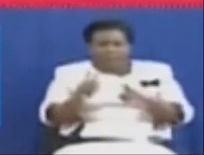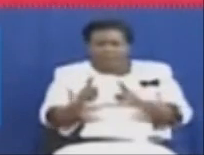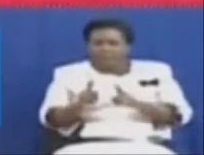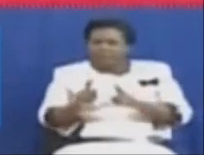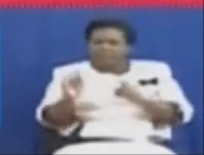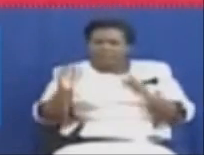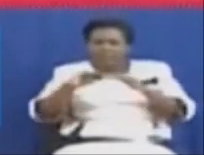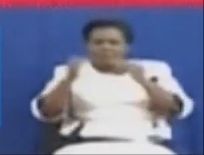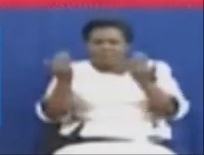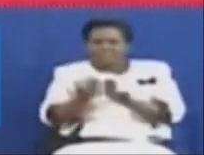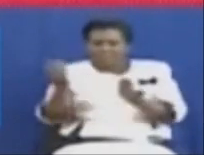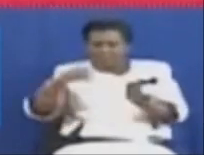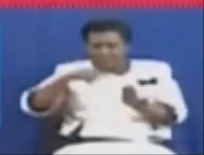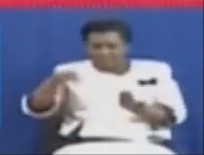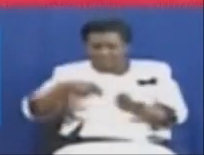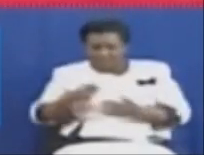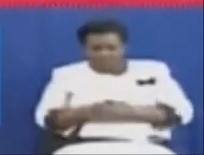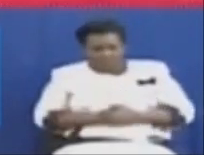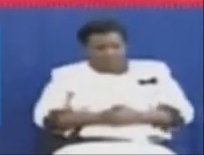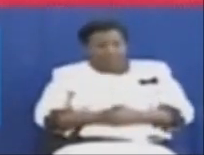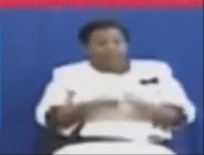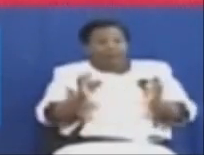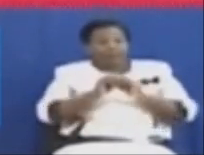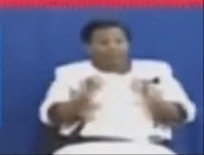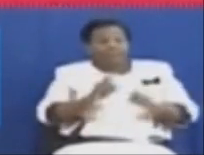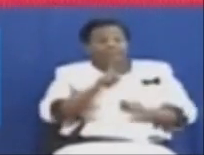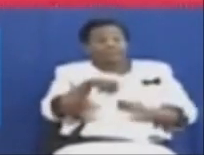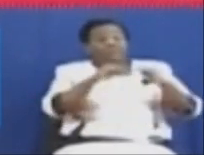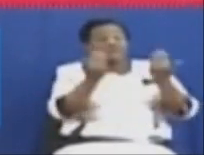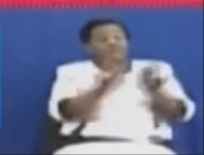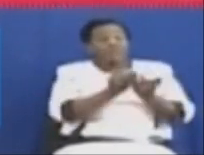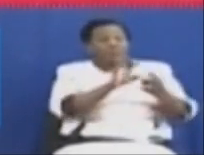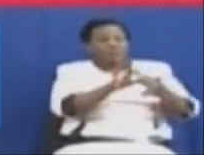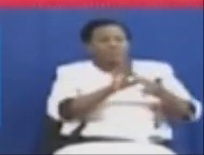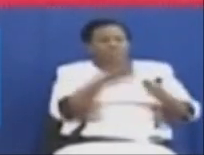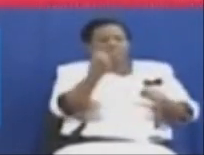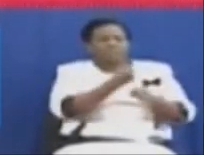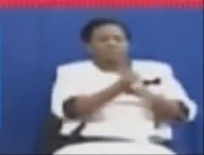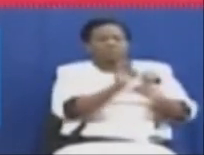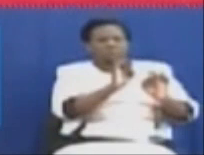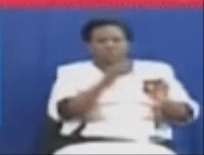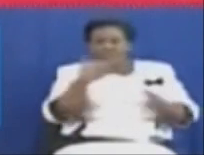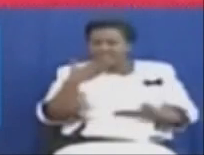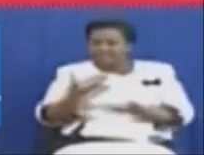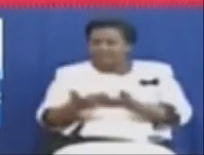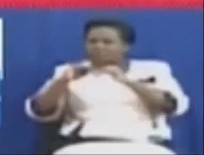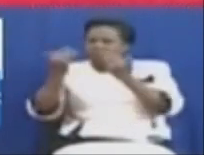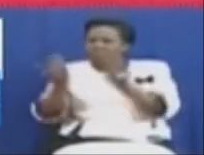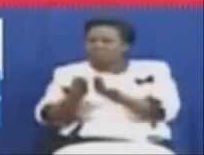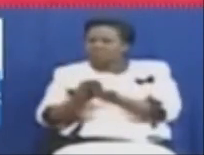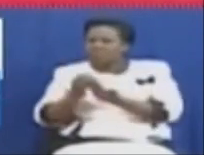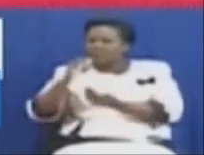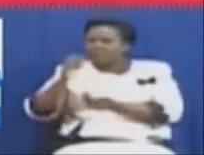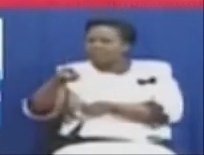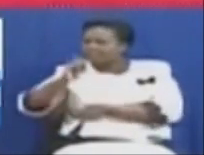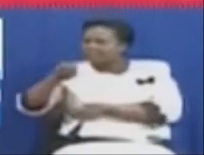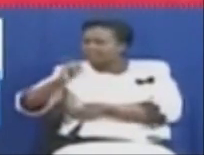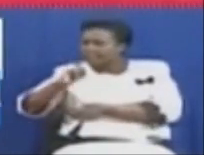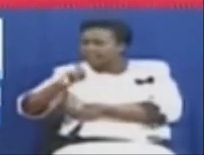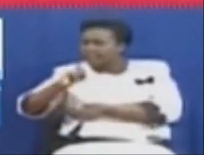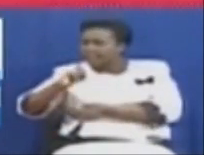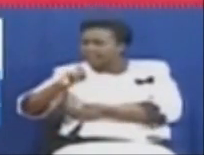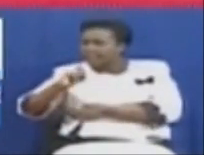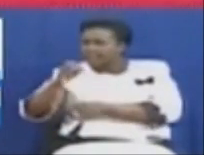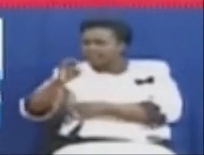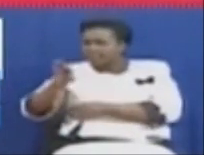wa Kilimo Hussein Bashe. Mheshimiwa Naibu Spika, kwa niaba ya Waziri wa Kilimo, naomba